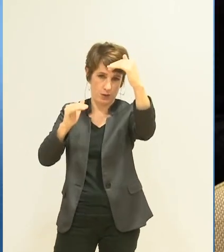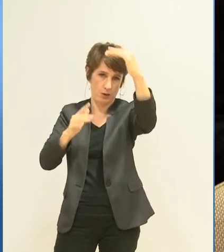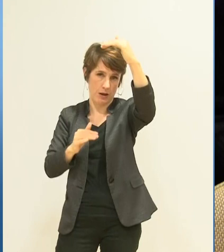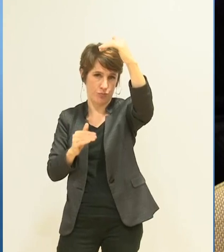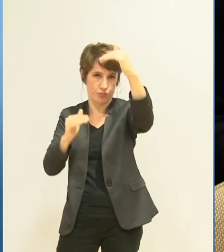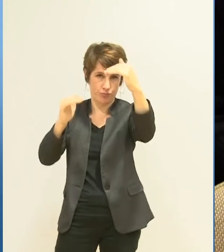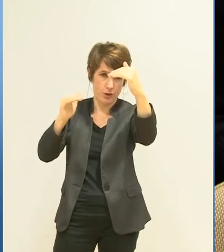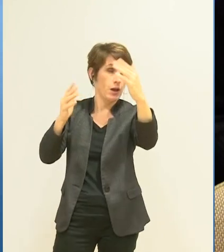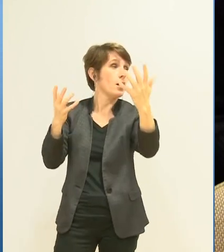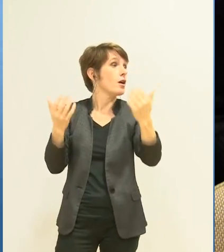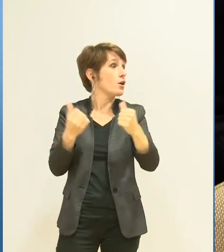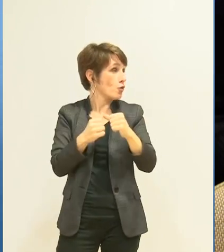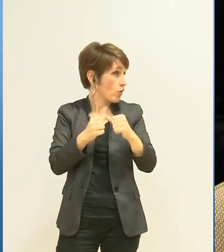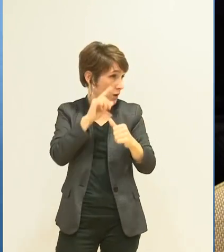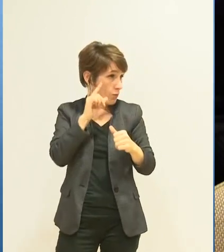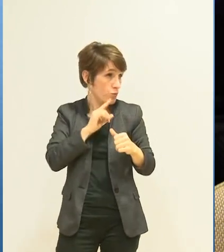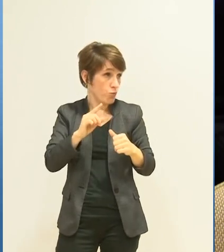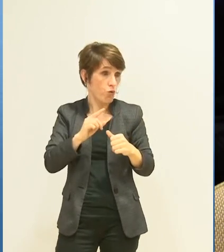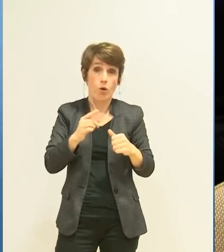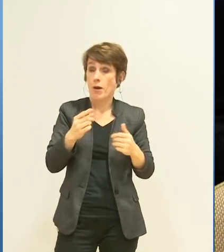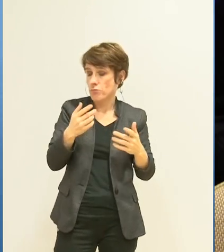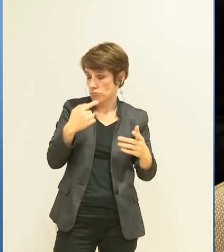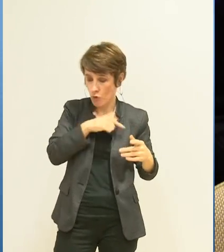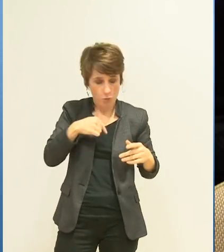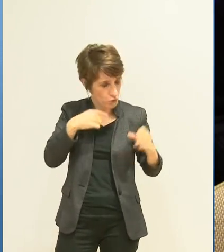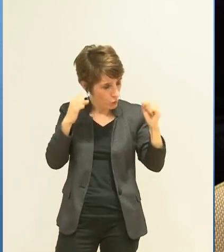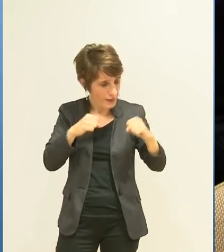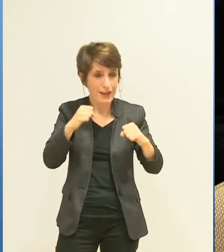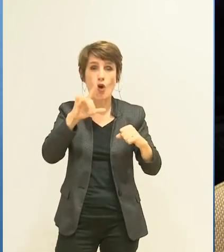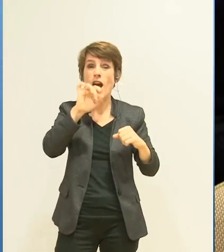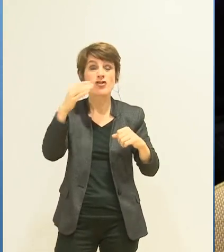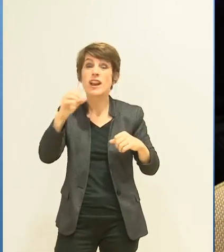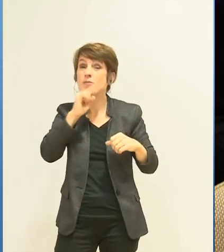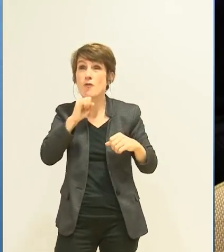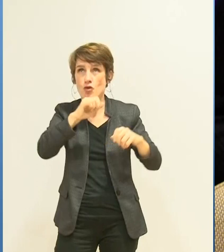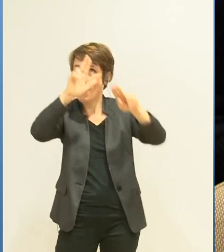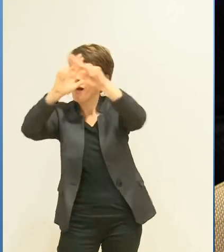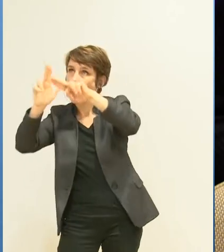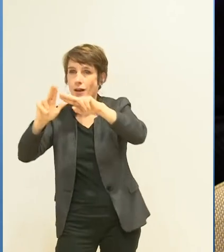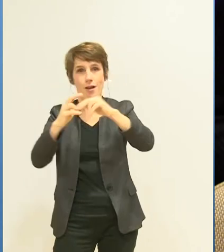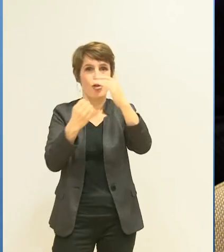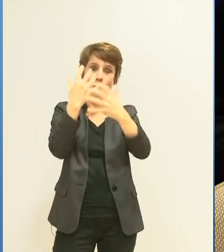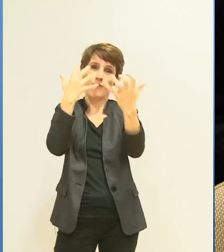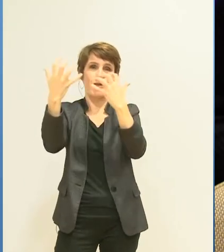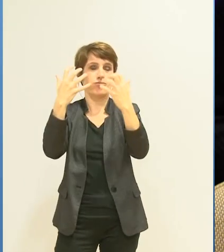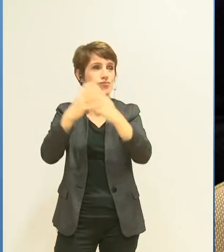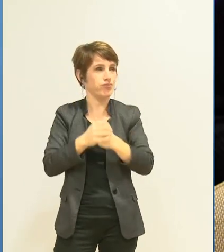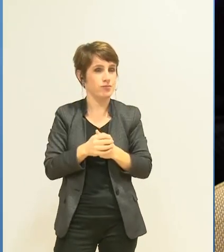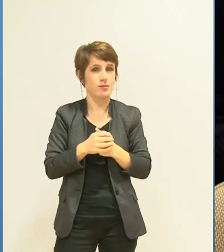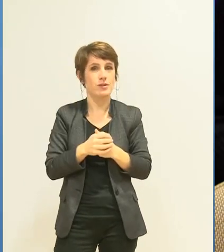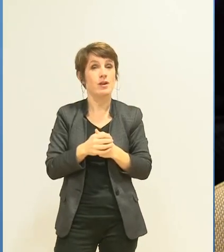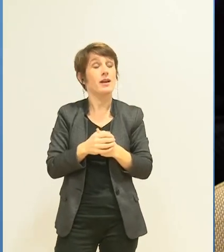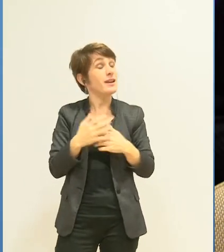existants pour tendre vers l'objectif de la loi sru et nous regrettons votre choix de ne pas